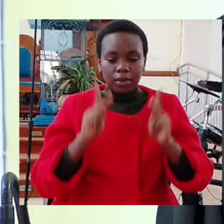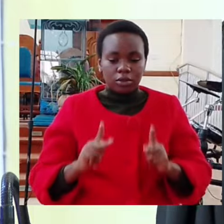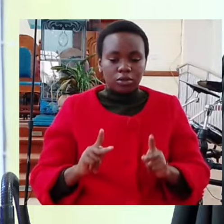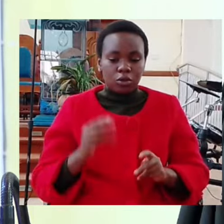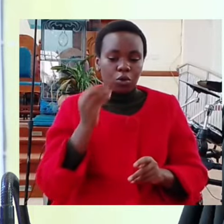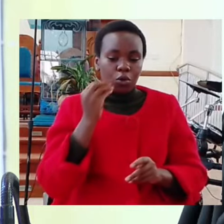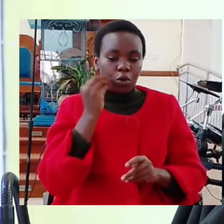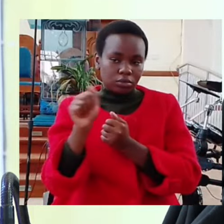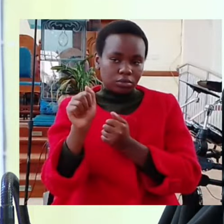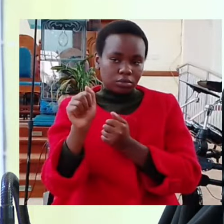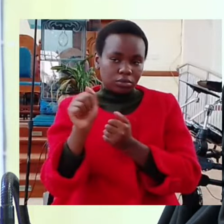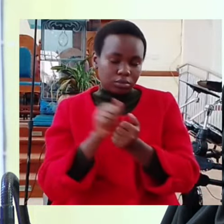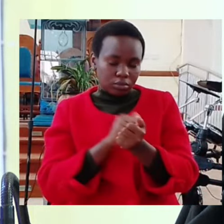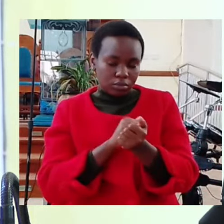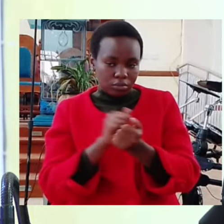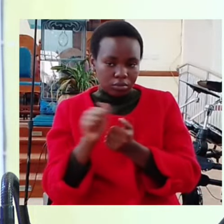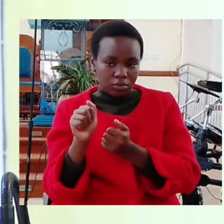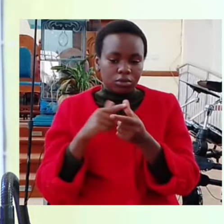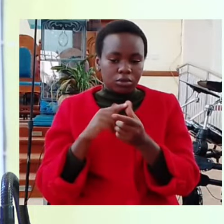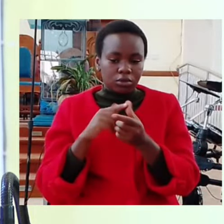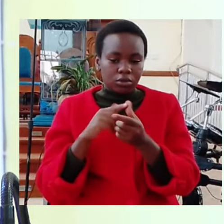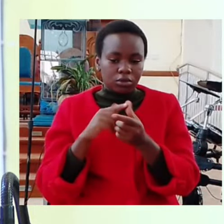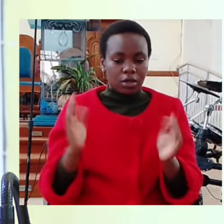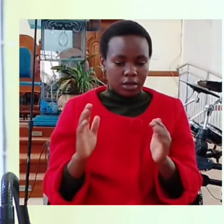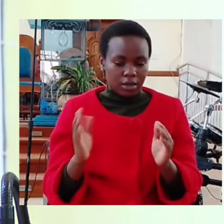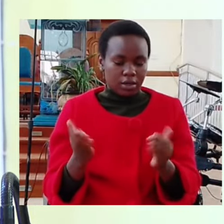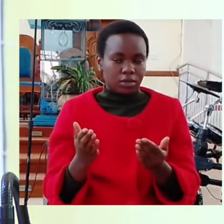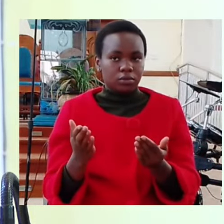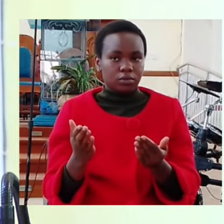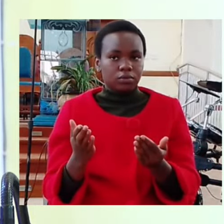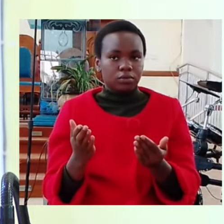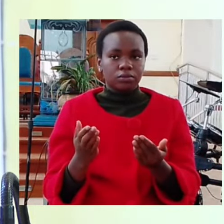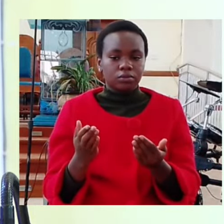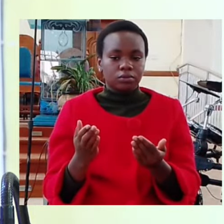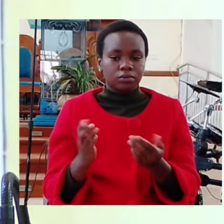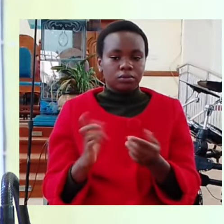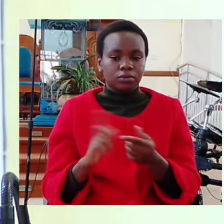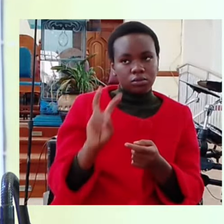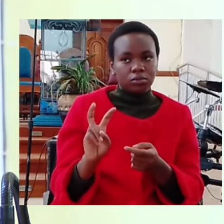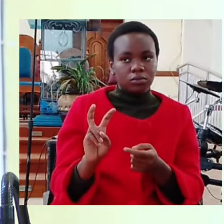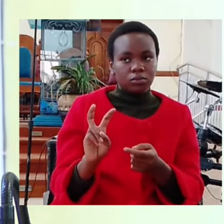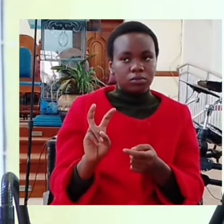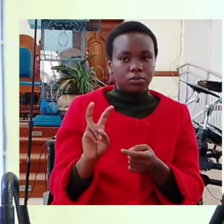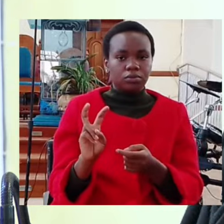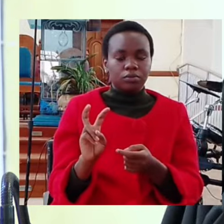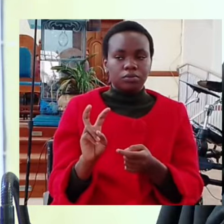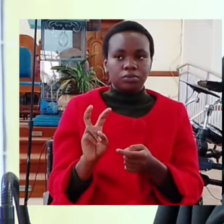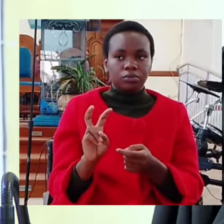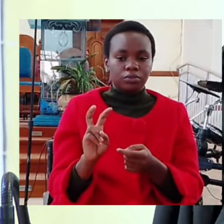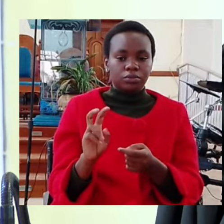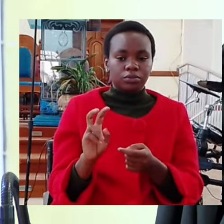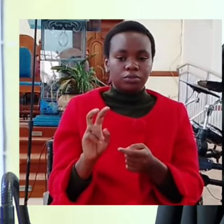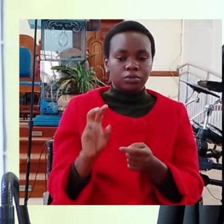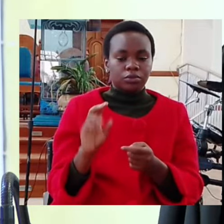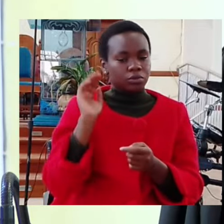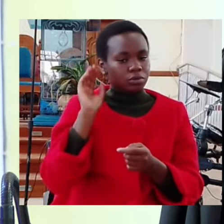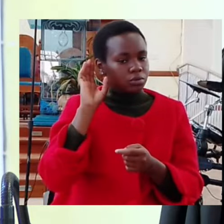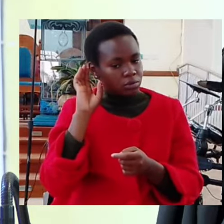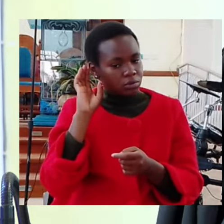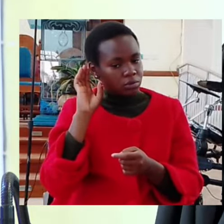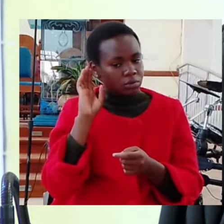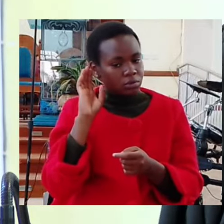ri nitumumagiriria. Kana tumuonanagiririo. Ni wiguete. Itigwa